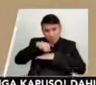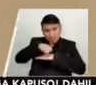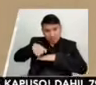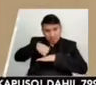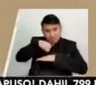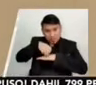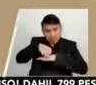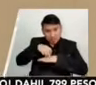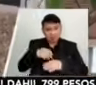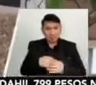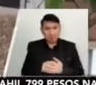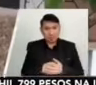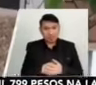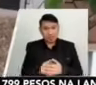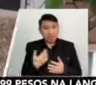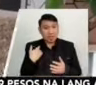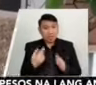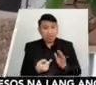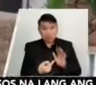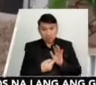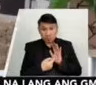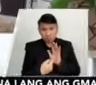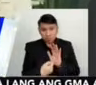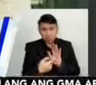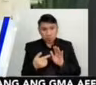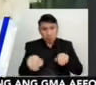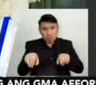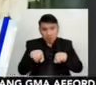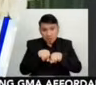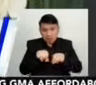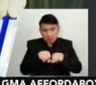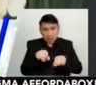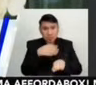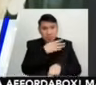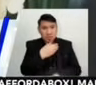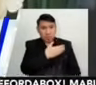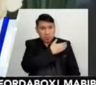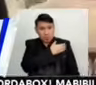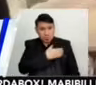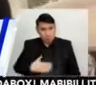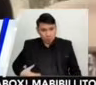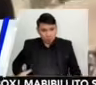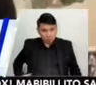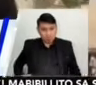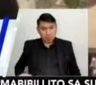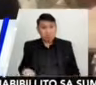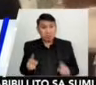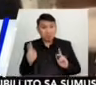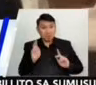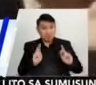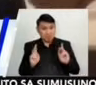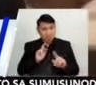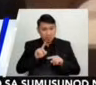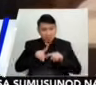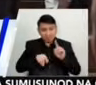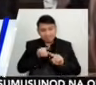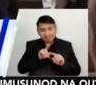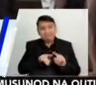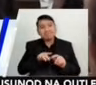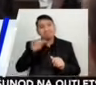din ang kanyang sapatos, korona at mga sash. Ang mga nagmamahal kay Geneva, inalala ang kanyang pagiging